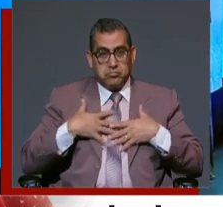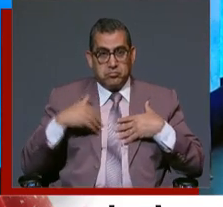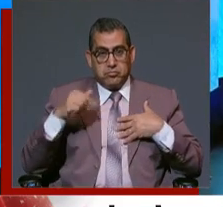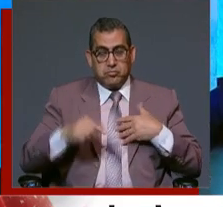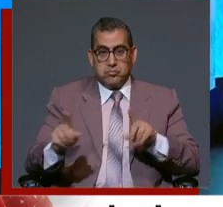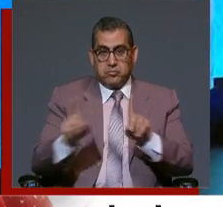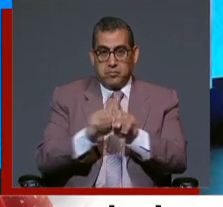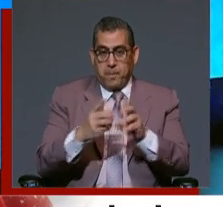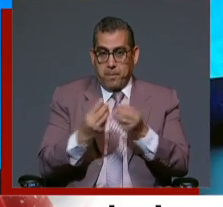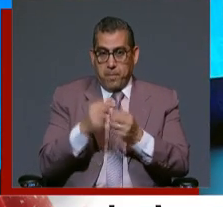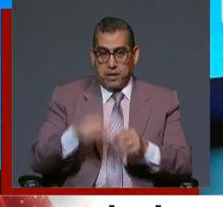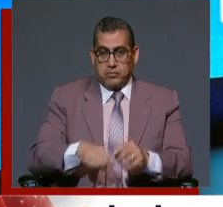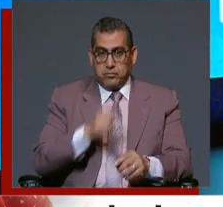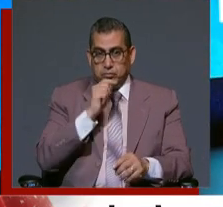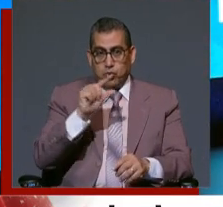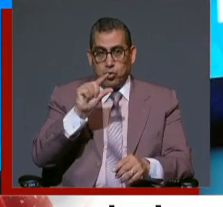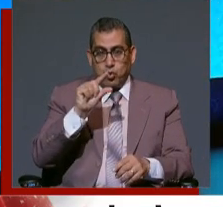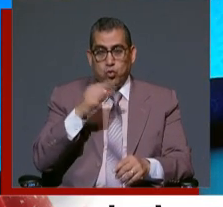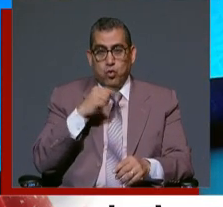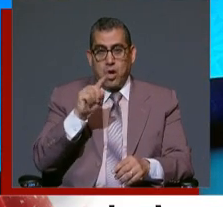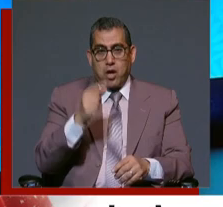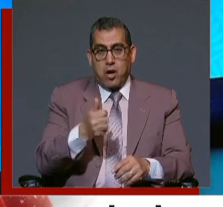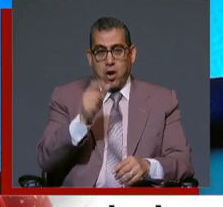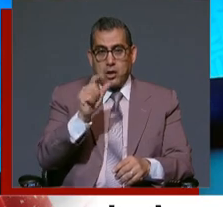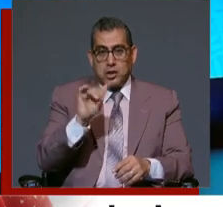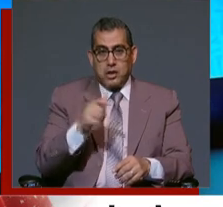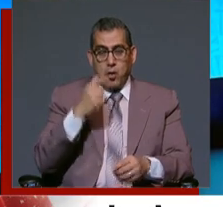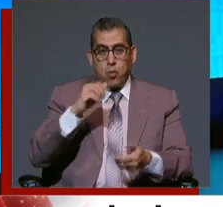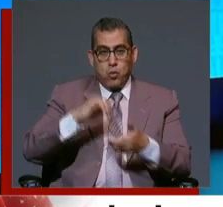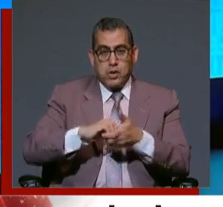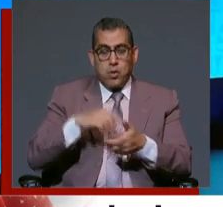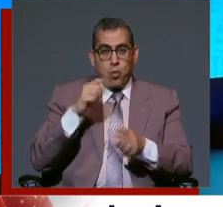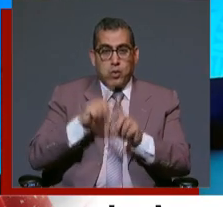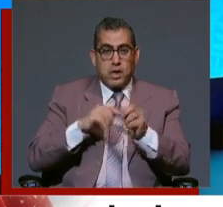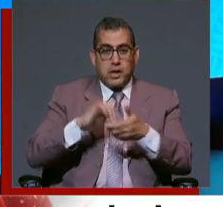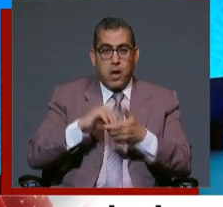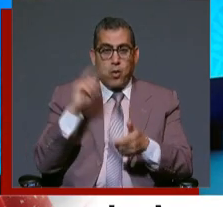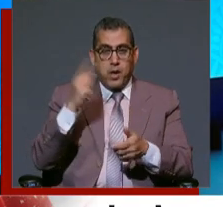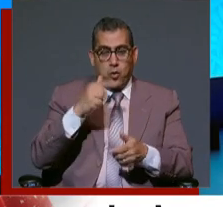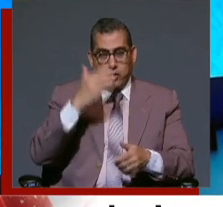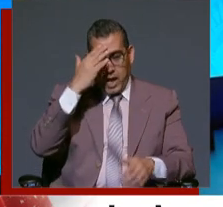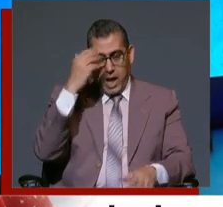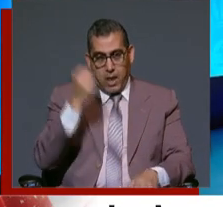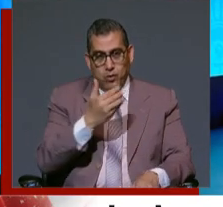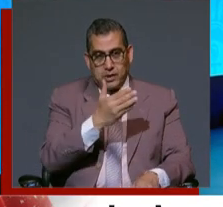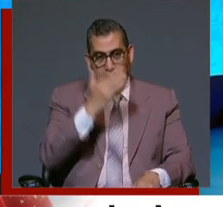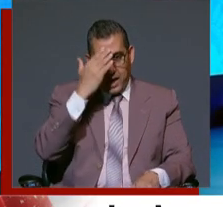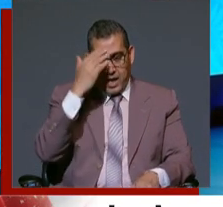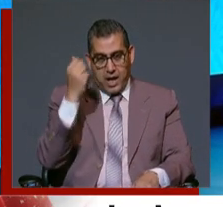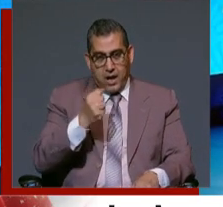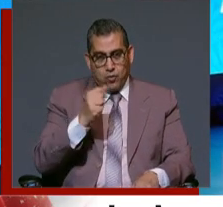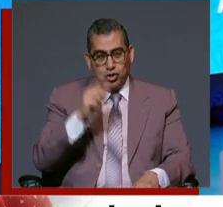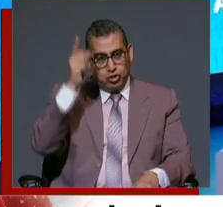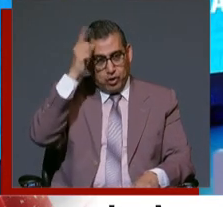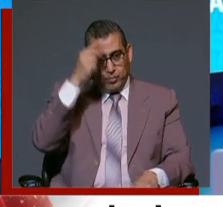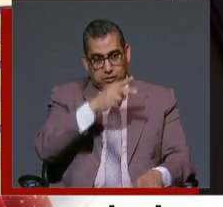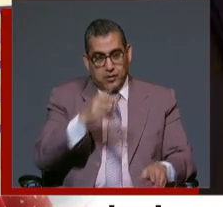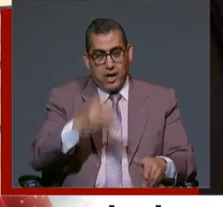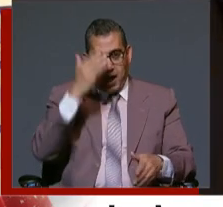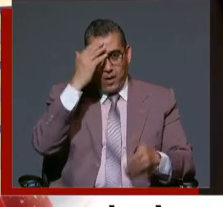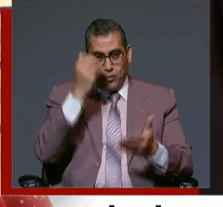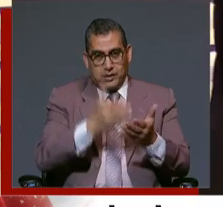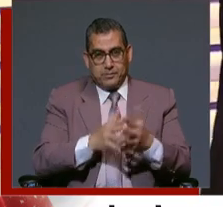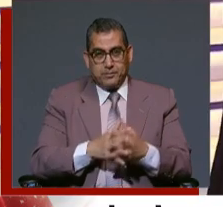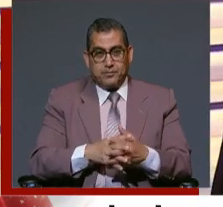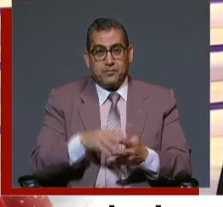إلي الآن الدكتورة رانيا المشاط وزيرة التعاون الدولي. ست الوزير أهلا بيك. أهلا بيك، أهلا وسهلا بشرم الشيخ.